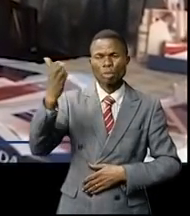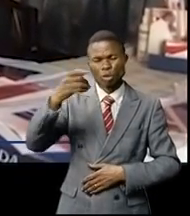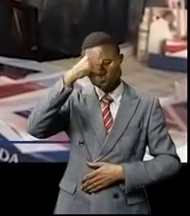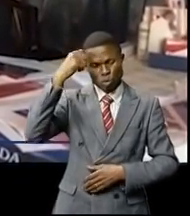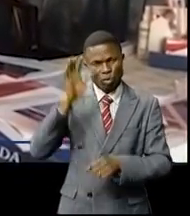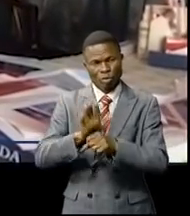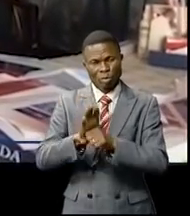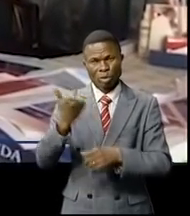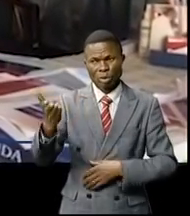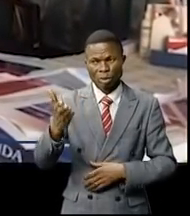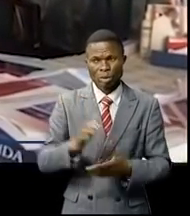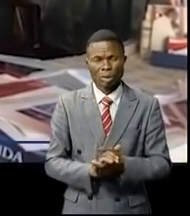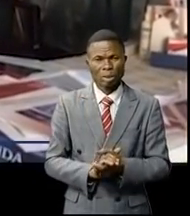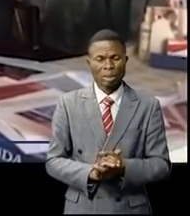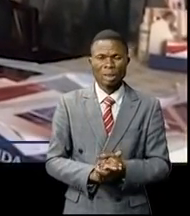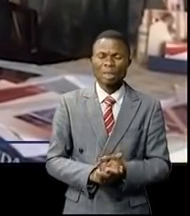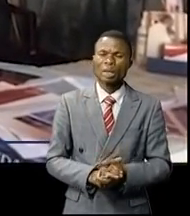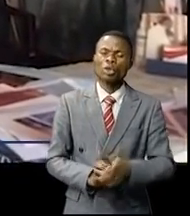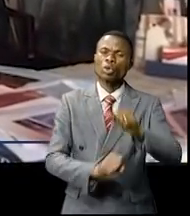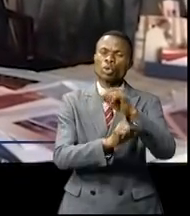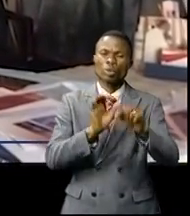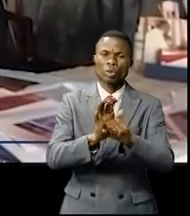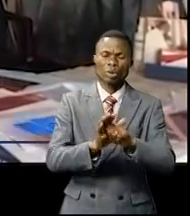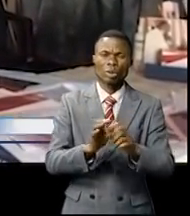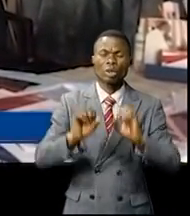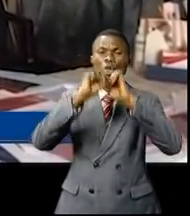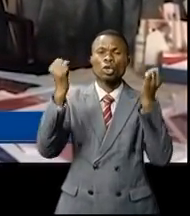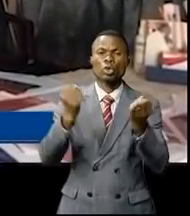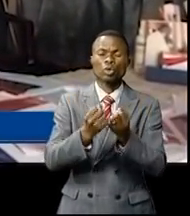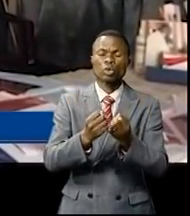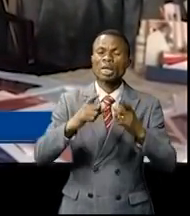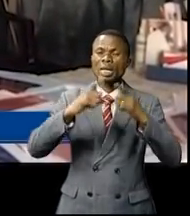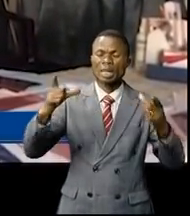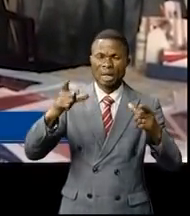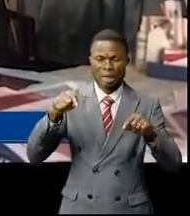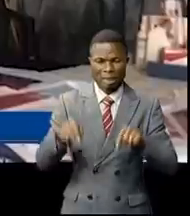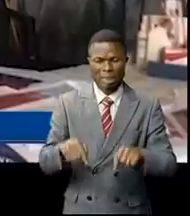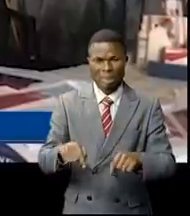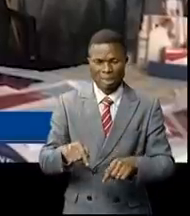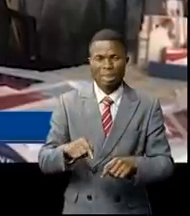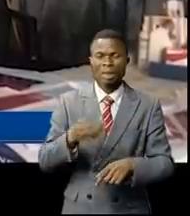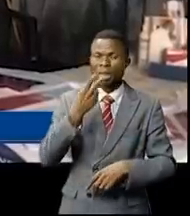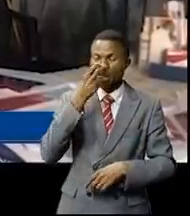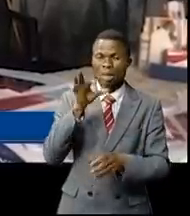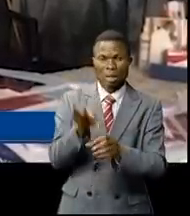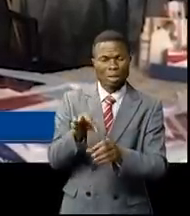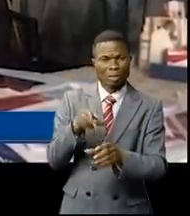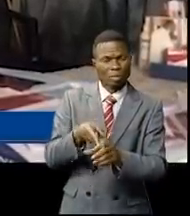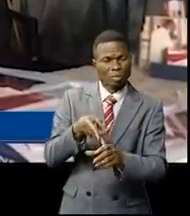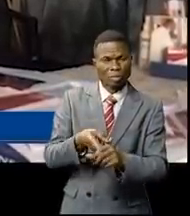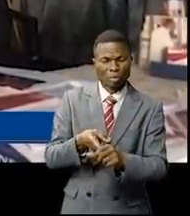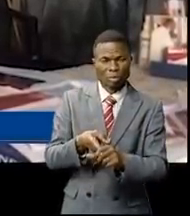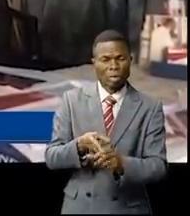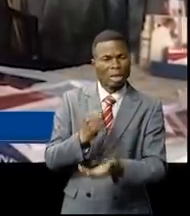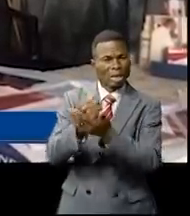le mcdo puis le grand saut cet ep colère sociale et d'autres ne sont pas abonnés à ce